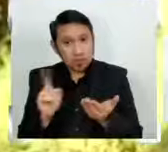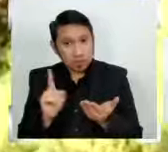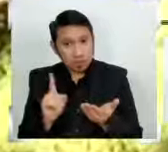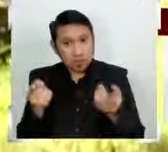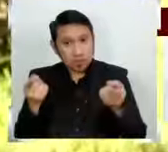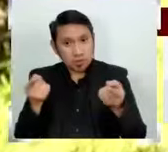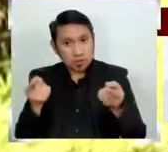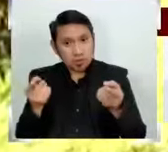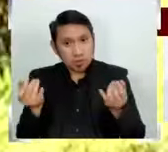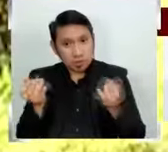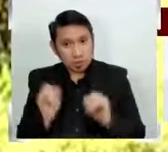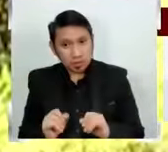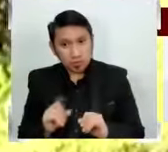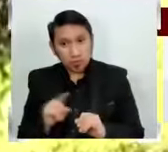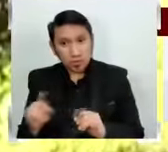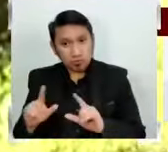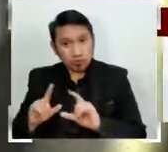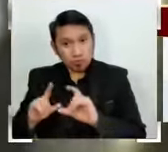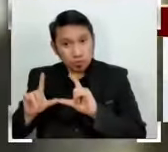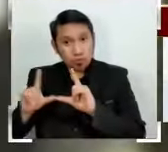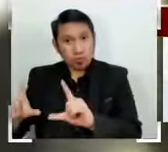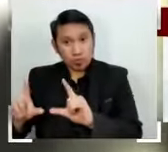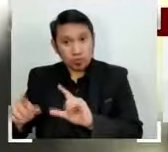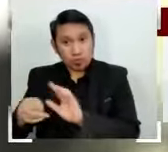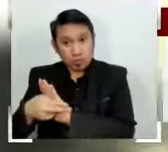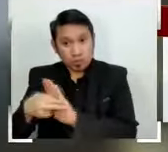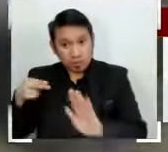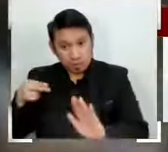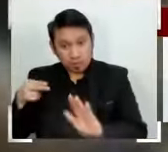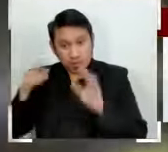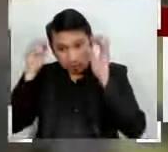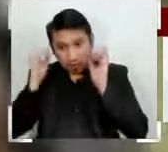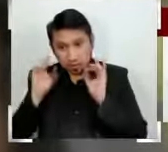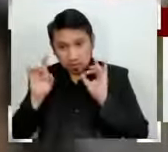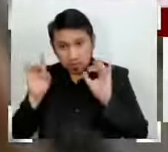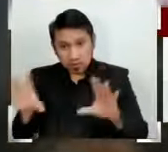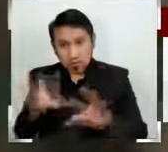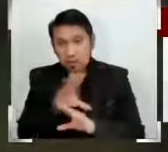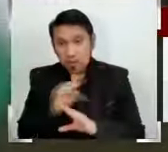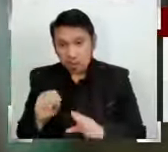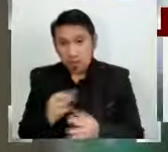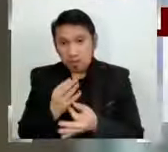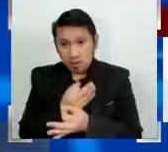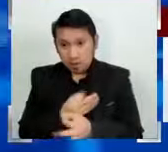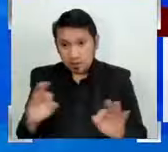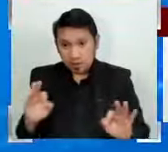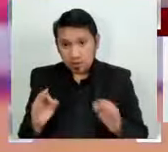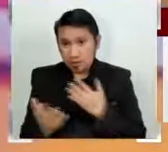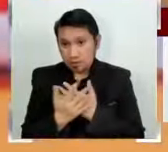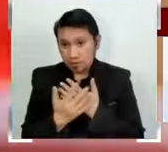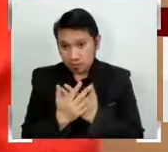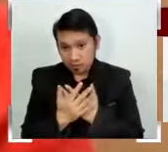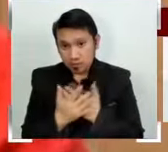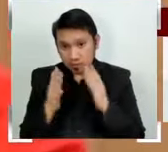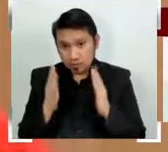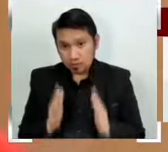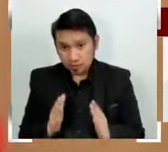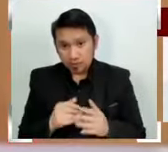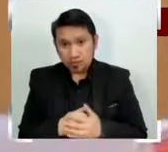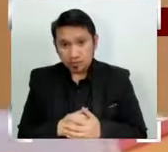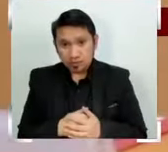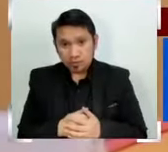ang bansag na terorista sa mga rebelding NPA at ang pagpapalaya sa mga detainees mula sa kanilang hanay. We are